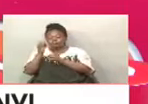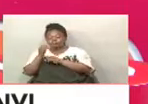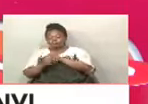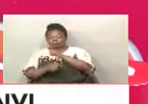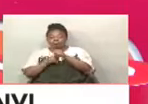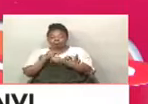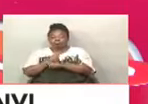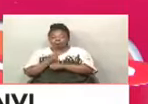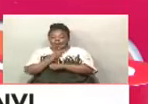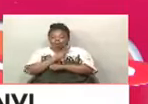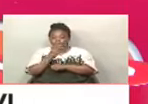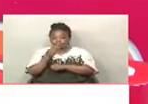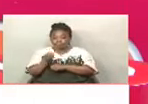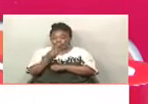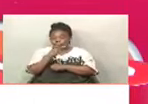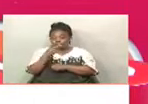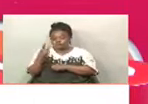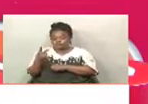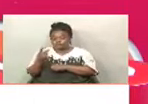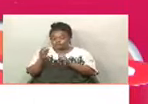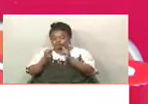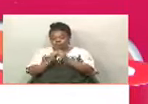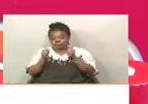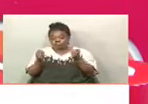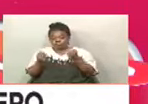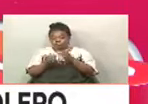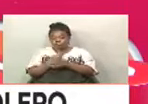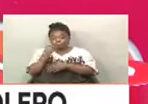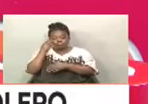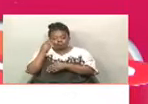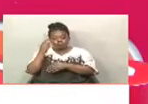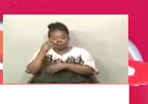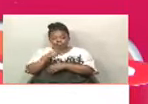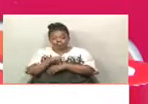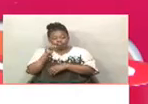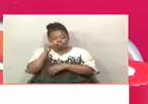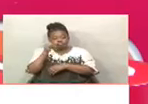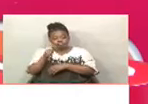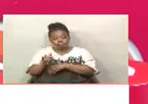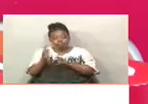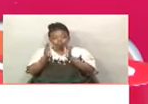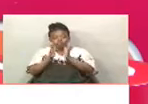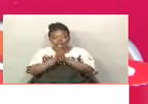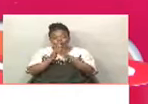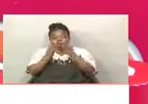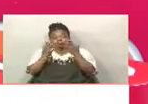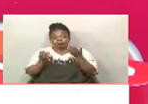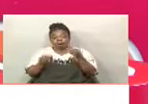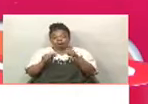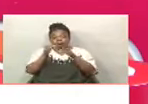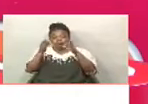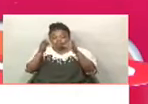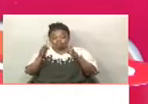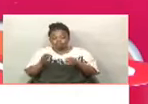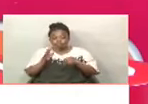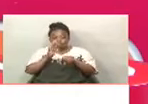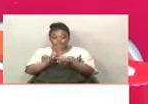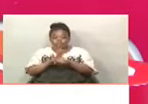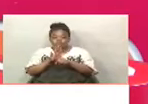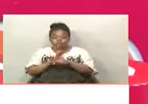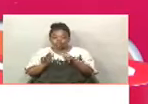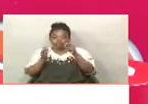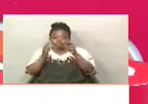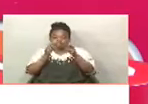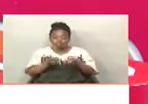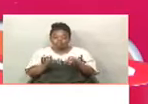bili. Abili mwebili olupapula la New Vision. Ouna kwa Olwencha lukutere dima katabo. Ako kwa ata kubintu nkumu. Ebisu bilo